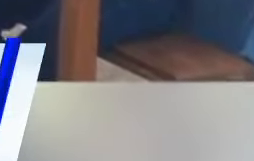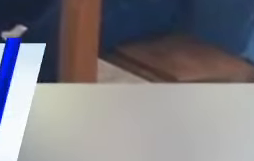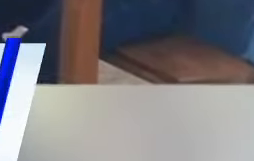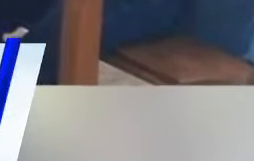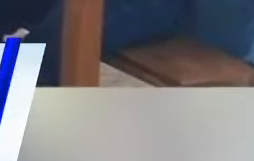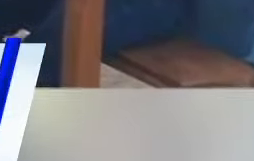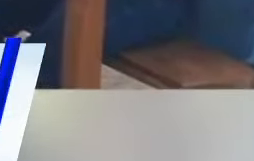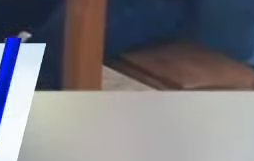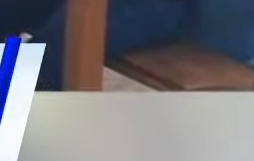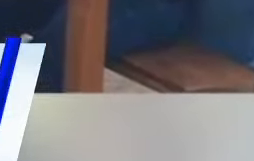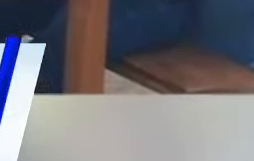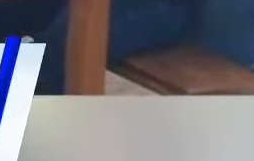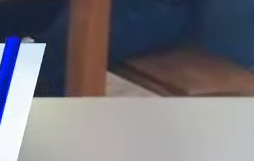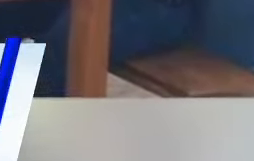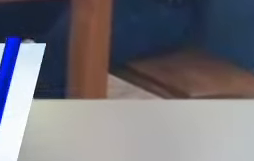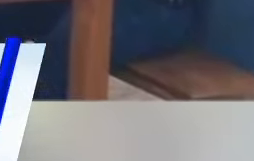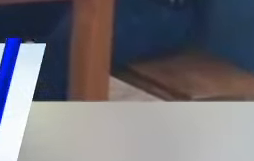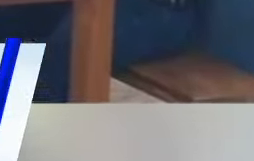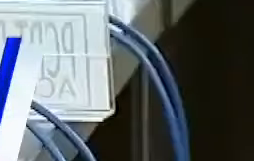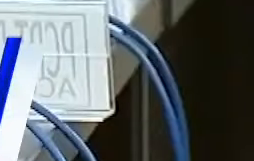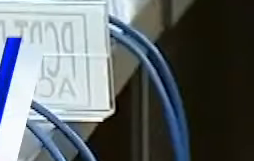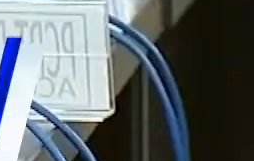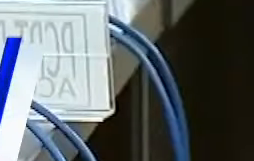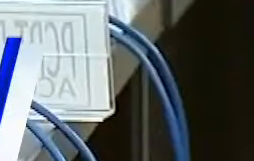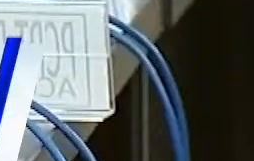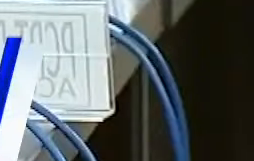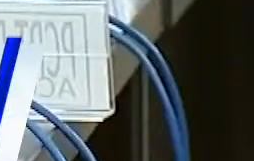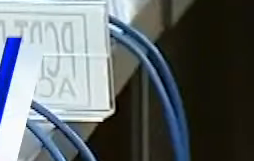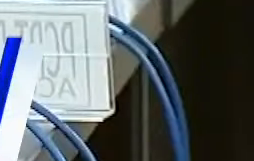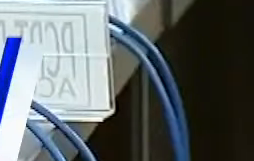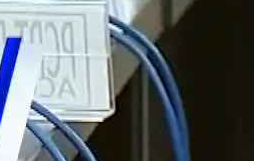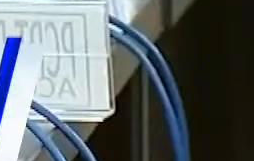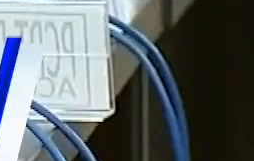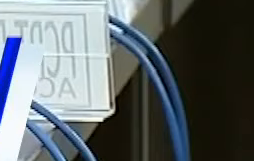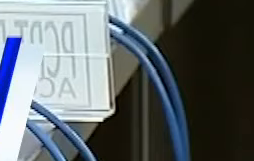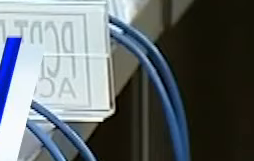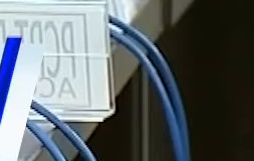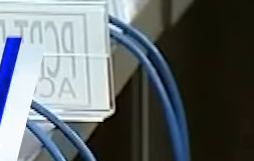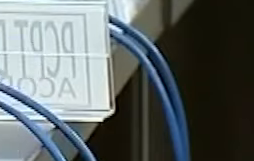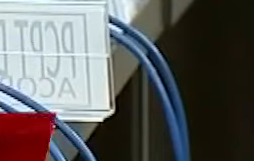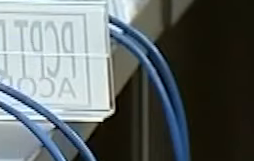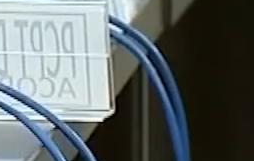una silang puntahan ng mga pulis sa isang resort. Noong pinuntahan ninyo yung suspects,